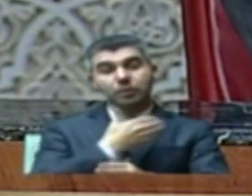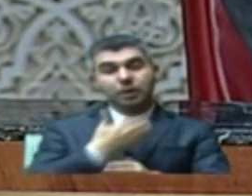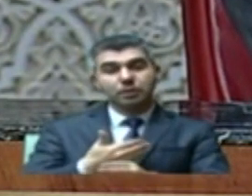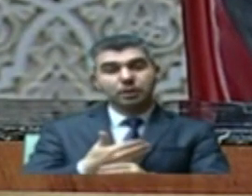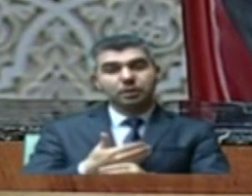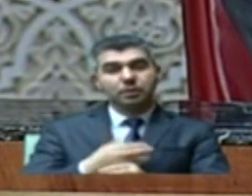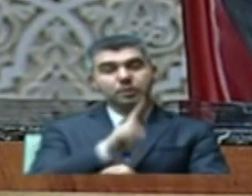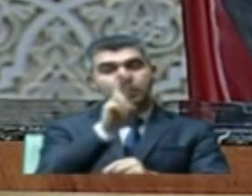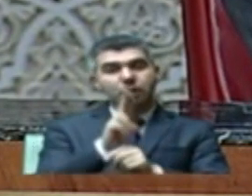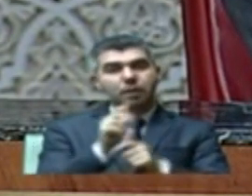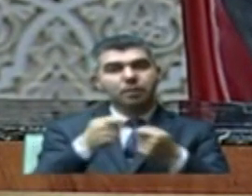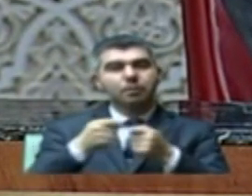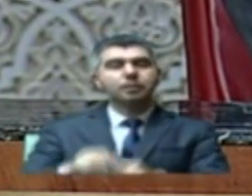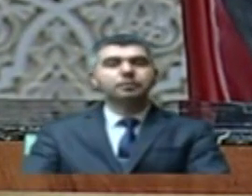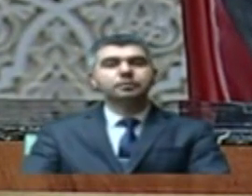التعقيب.